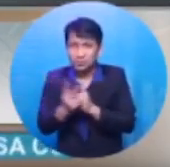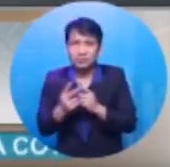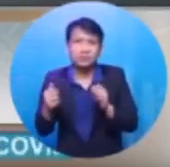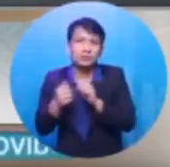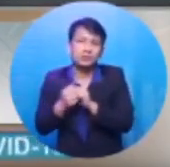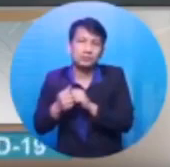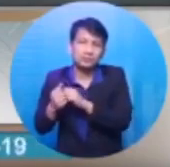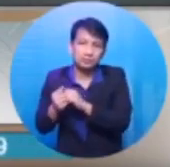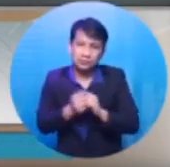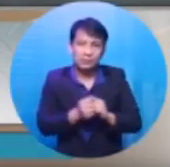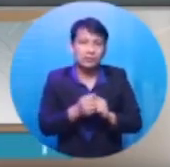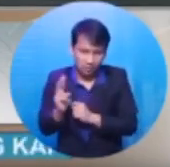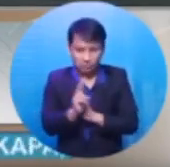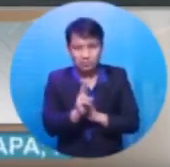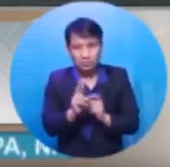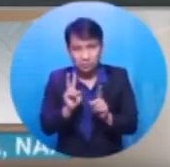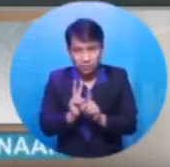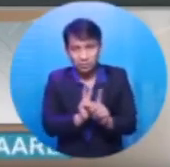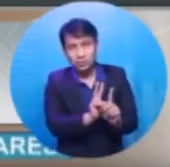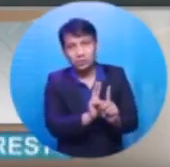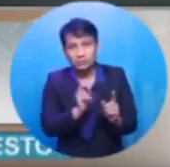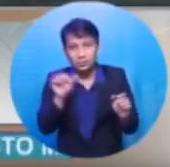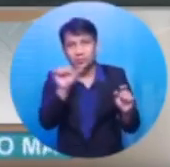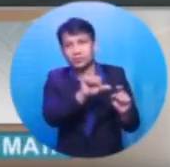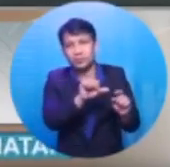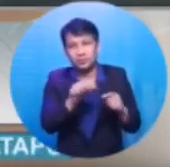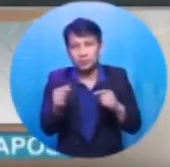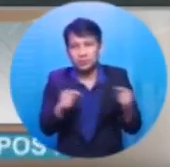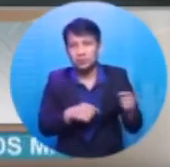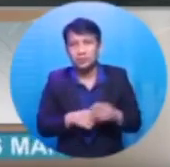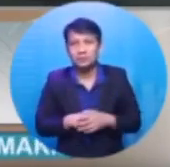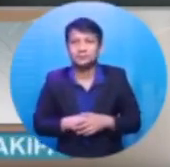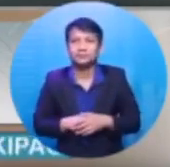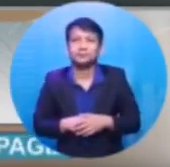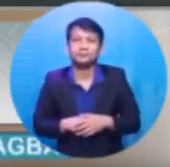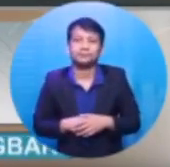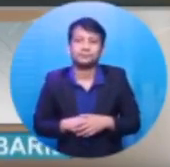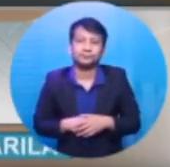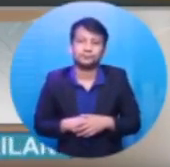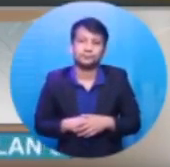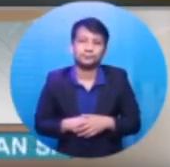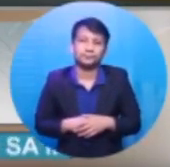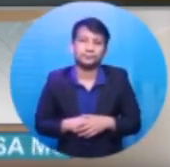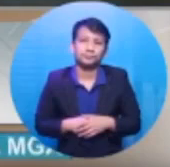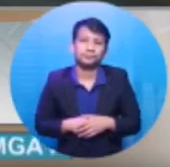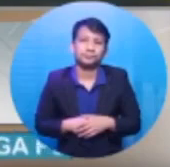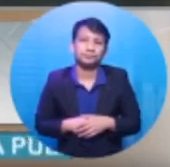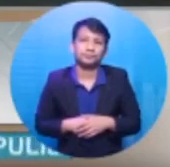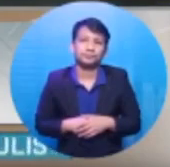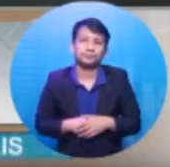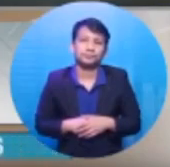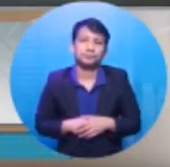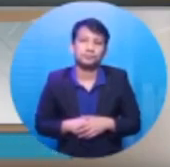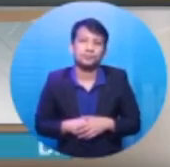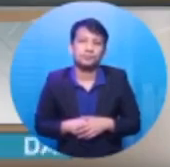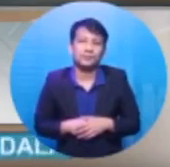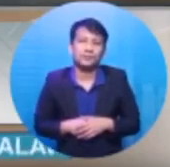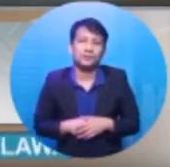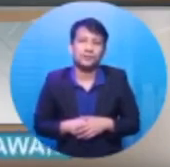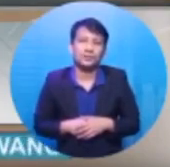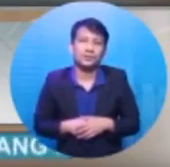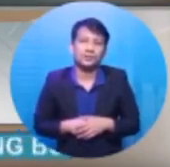siya ng kasama na 2 piraso rin. Sabi po ni ni Sir Charlie ng barangay nyo dyan, Kayo na po'y dumayo pa para